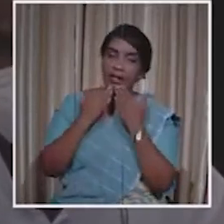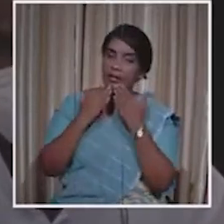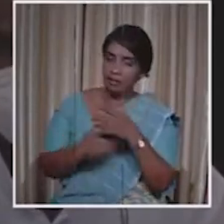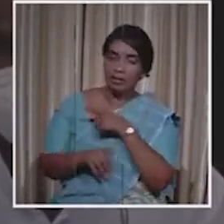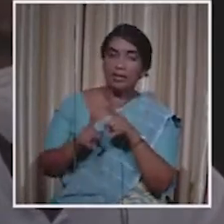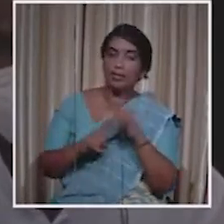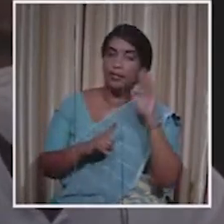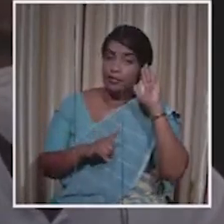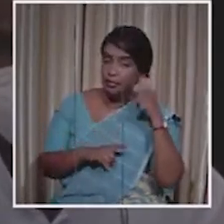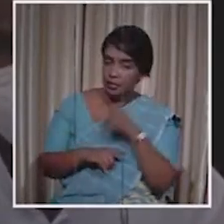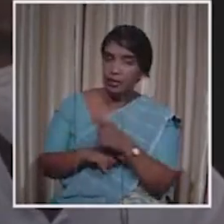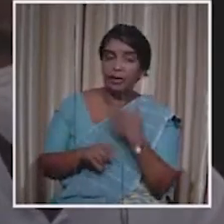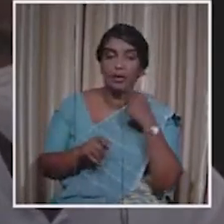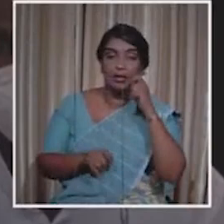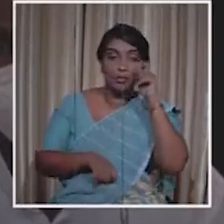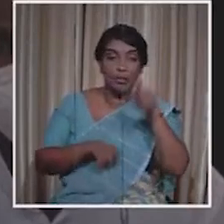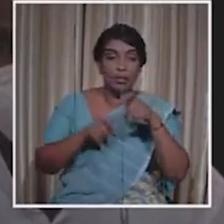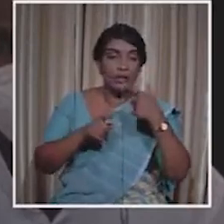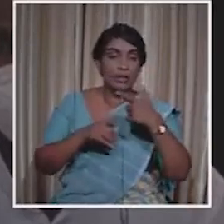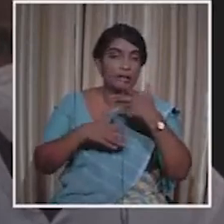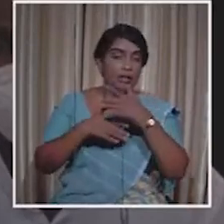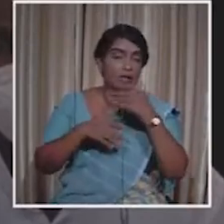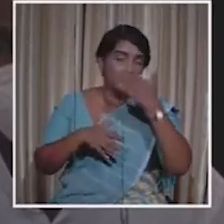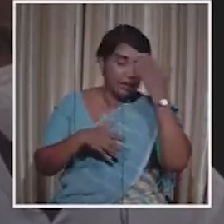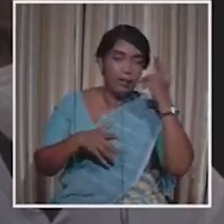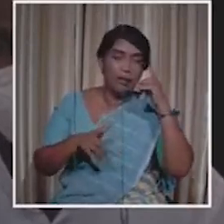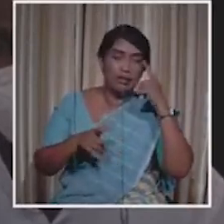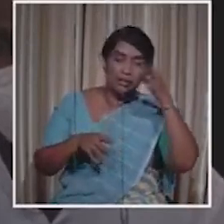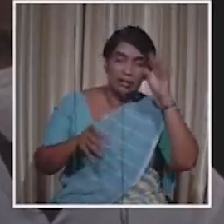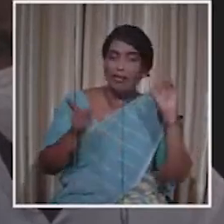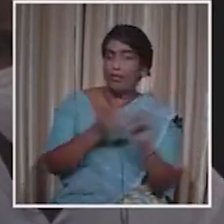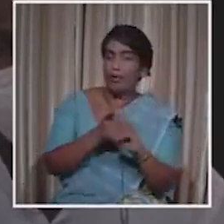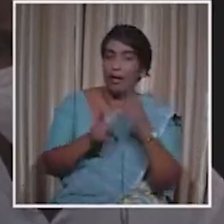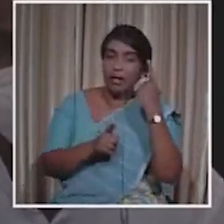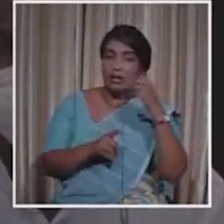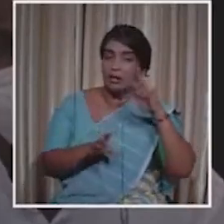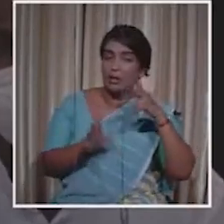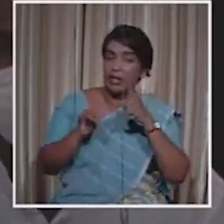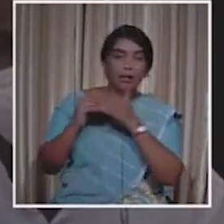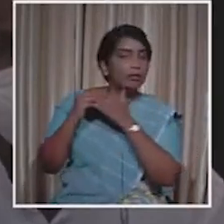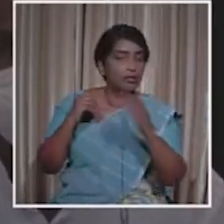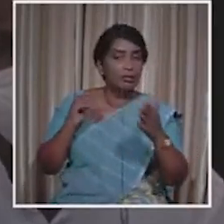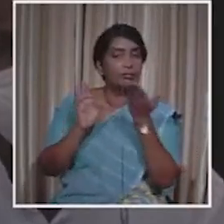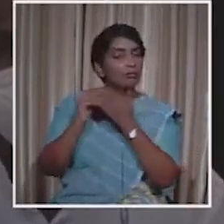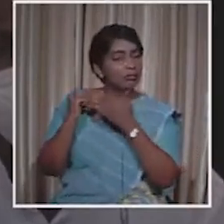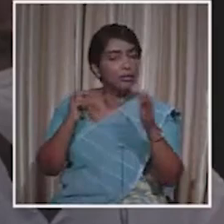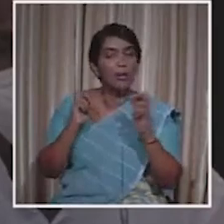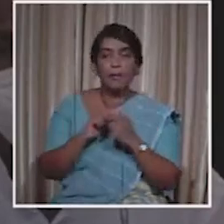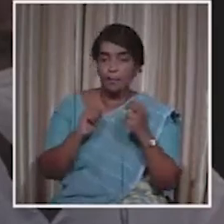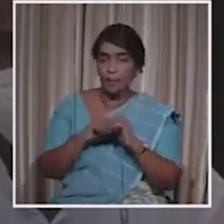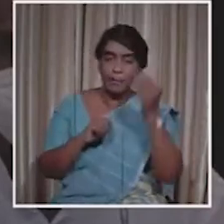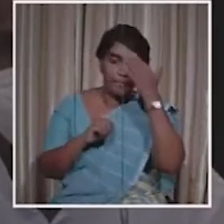இனப்பிரச்சினை கடந்த 70 ஆண்டுகள் 80 ஆண்டுகளாக அவருடைய தந்தையார் கலைஞர் கருணாநிதி காலத்திலே இருந்து இருக்கிறது. தமிழர்கள் இப்பொழுதும் இந்த